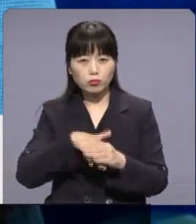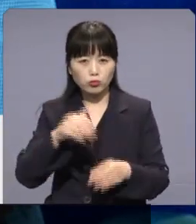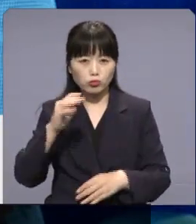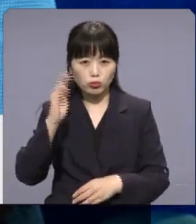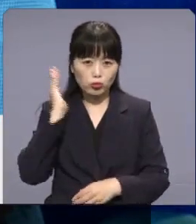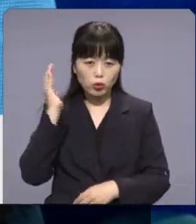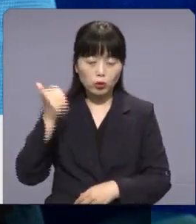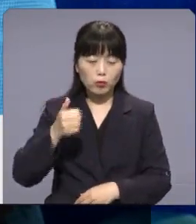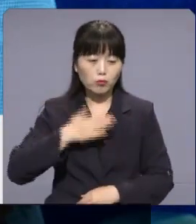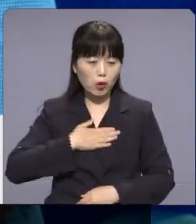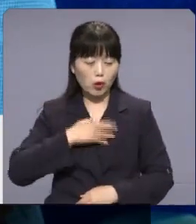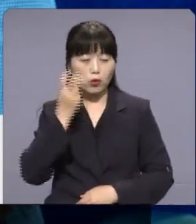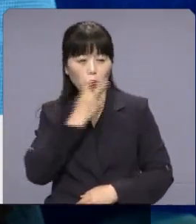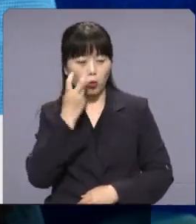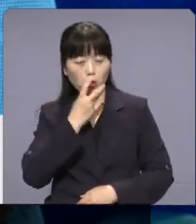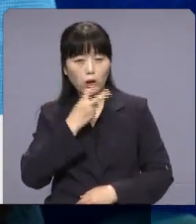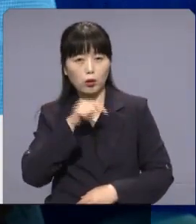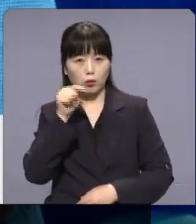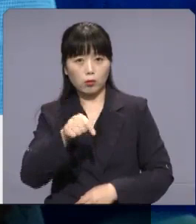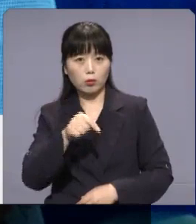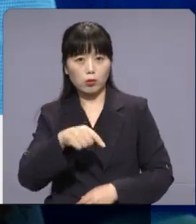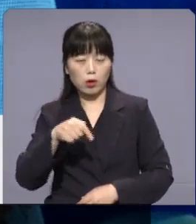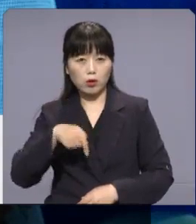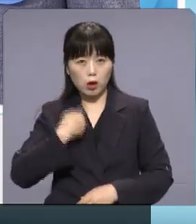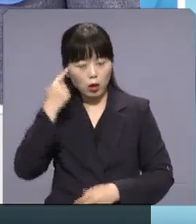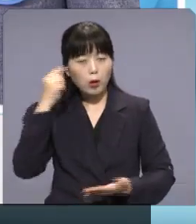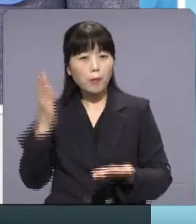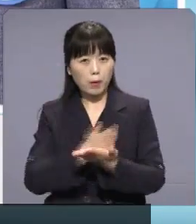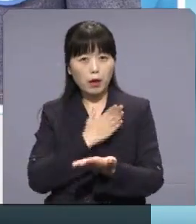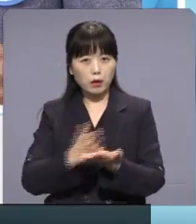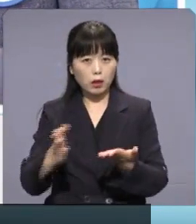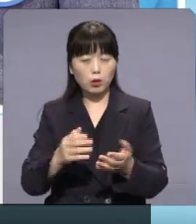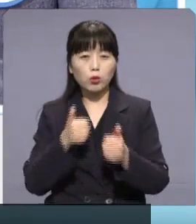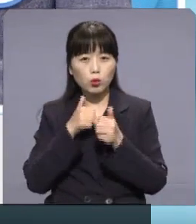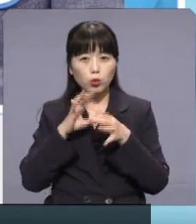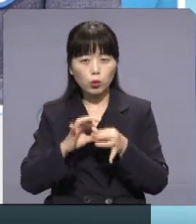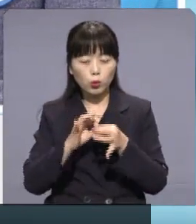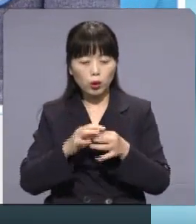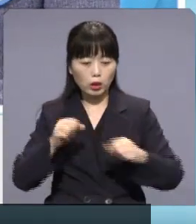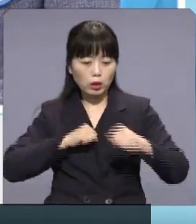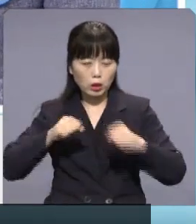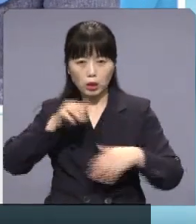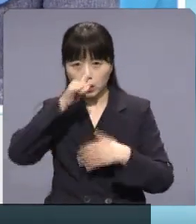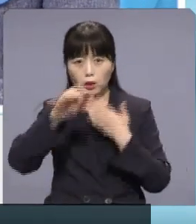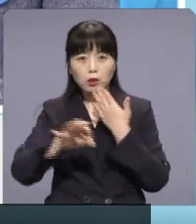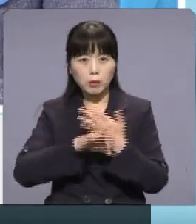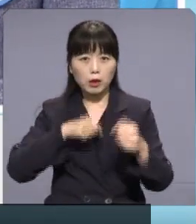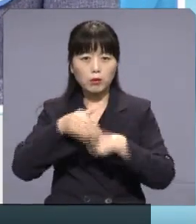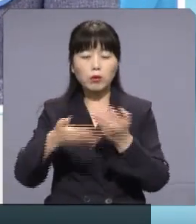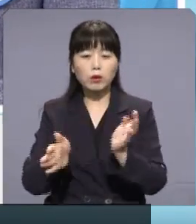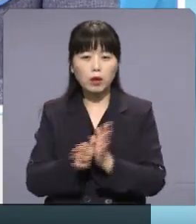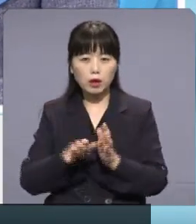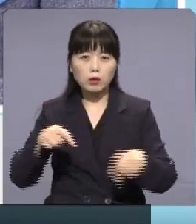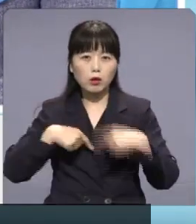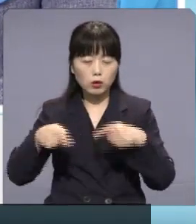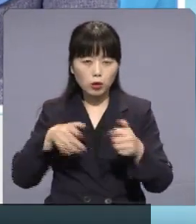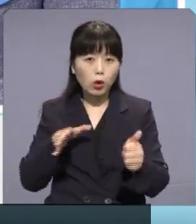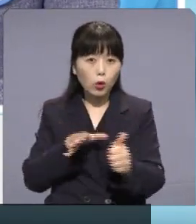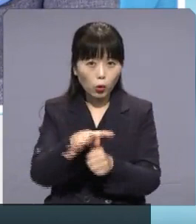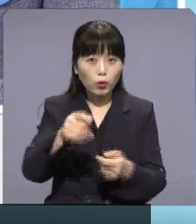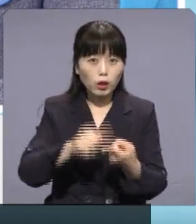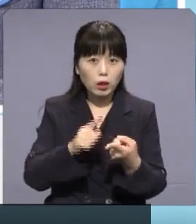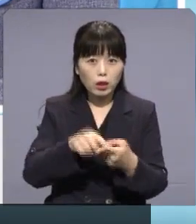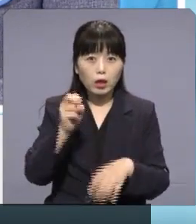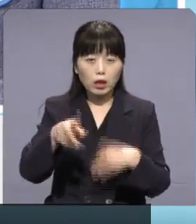좀 조사하라고 그랬어요. 이렇게 자의적인 판단을 통해서 이 부분이 진행된다면 민주당의 정치적인 공세, 다른 예.